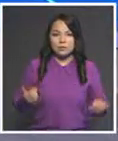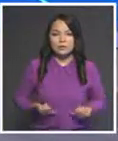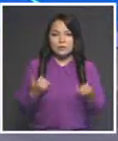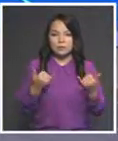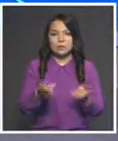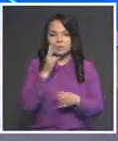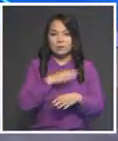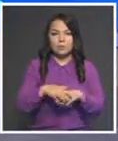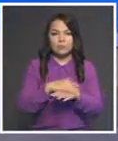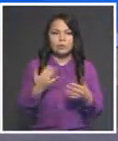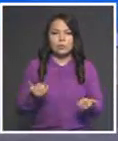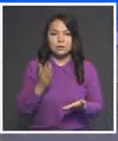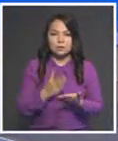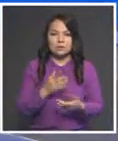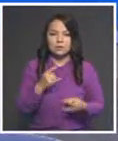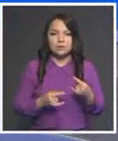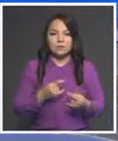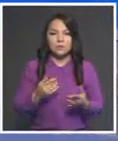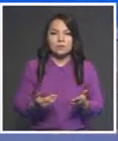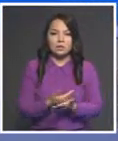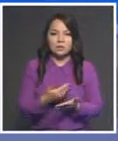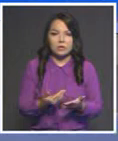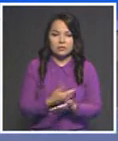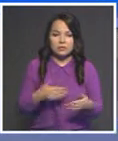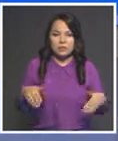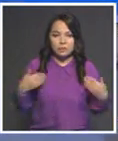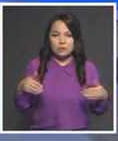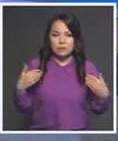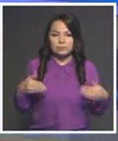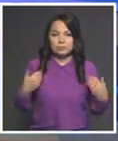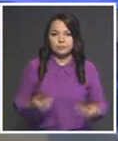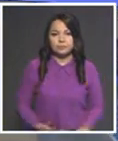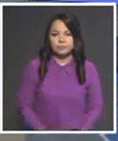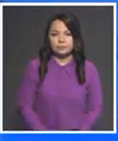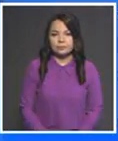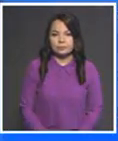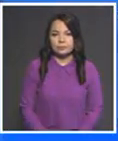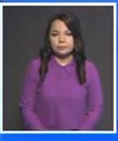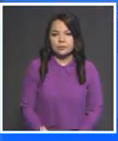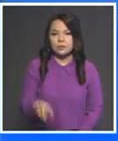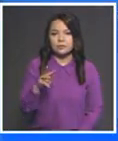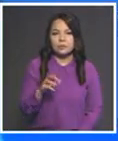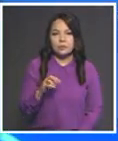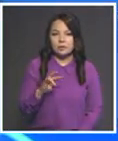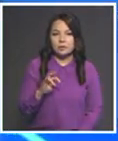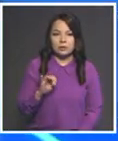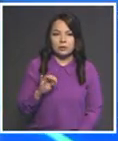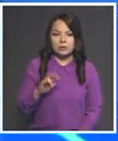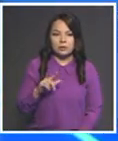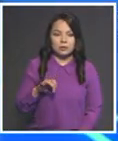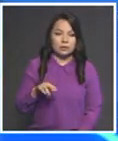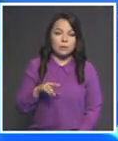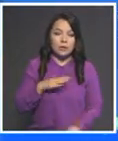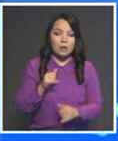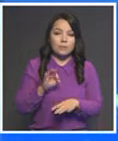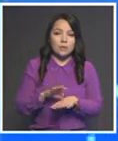Қайырлы күн, тікелей эфирде ақпарат уақыты. Студияда мен Гүлназ Әлімгерей, сурдо аудармашы Шырын Қожбанова. Менингит жұқтырғандар саны көбейіп